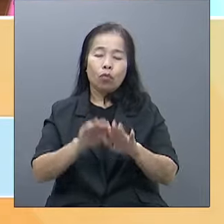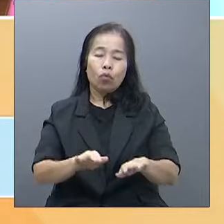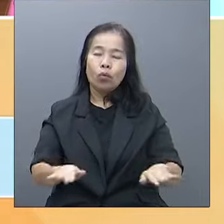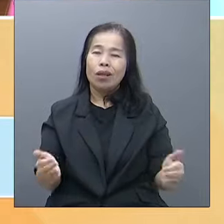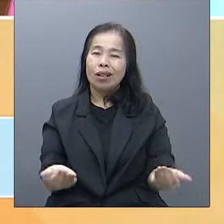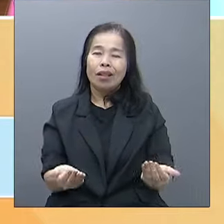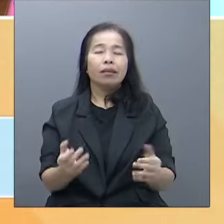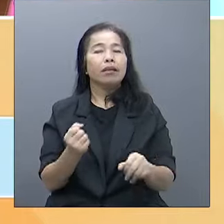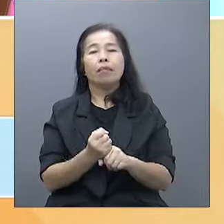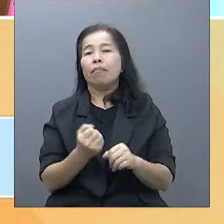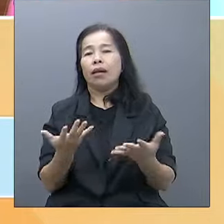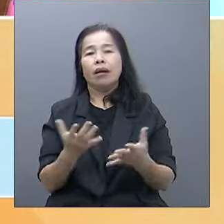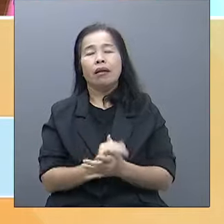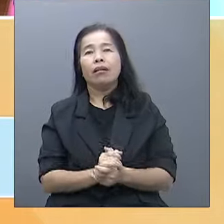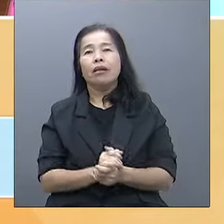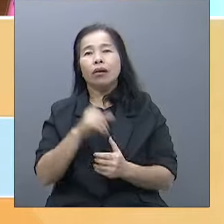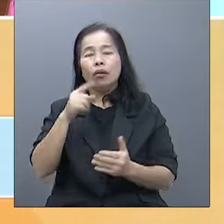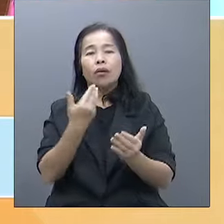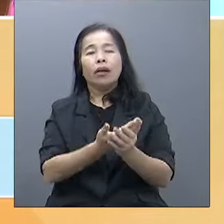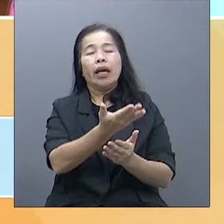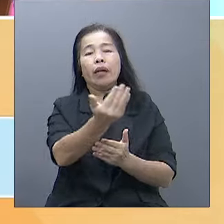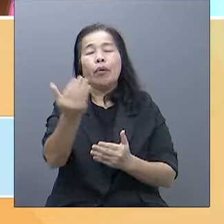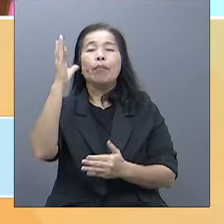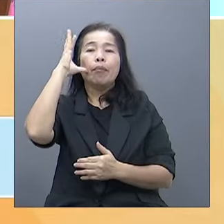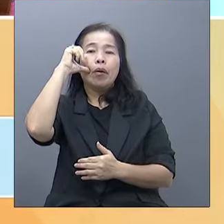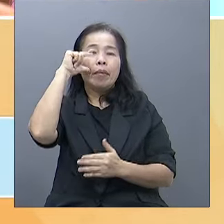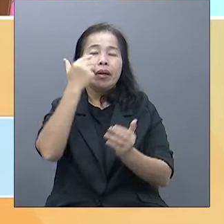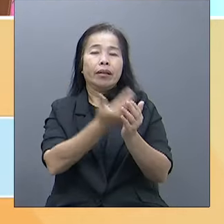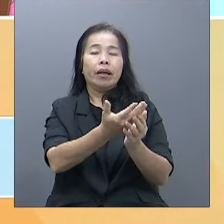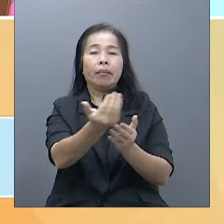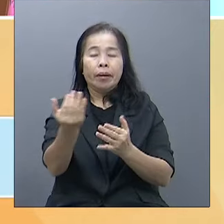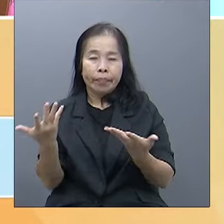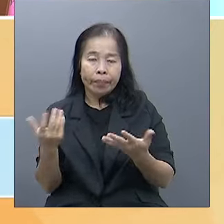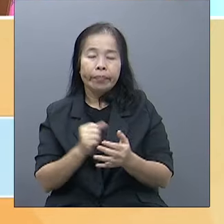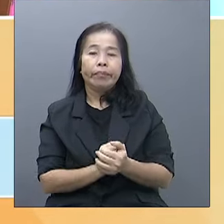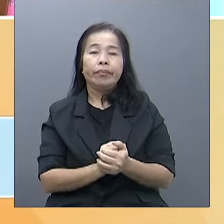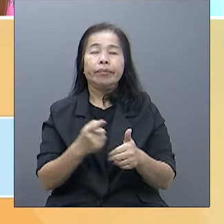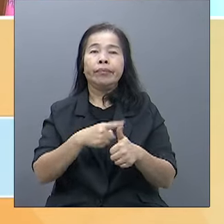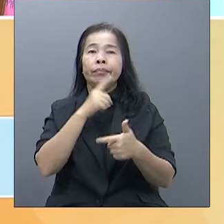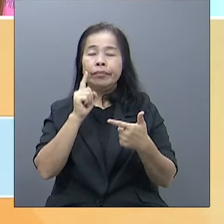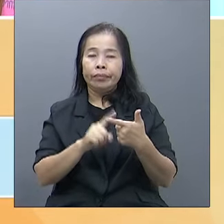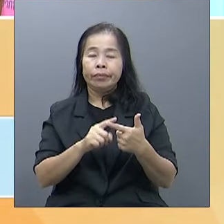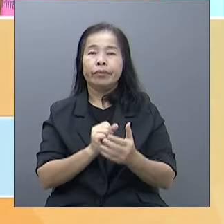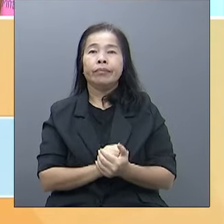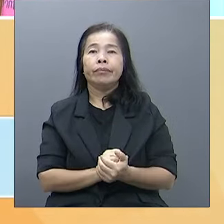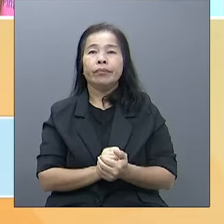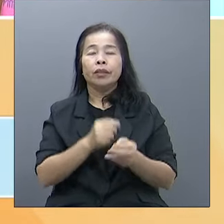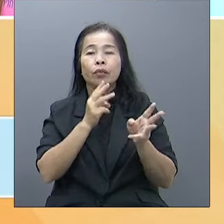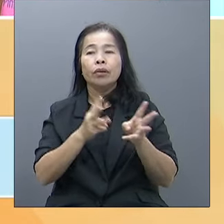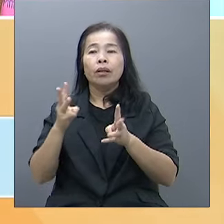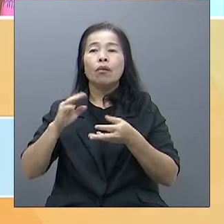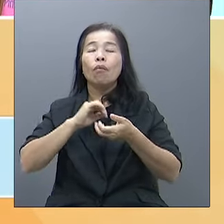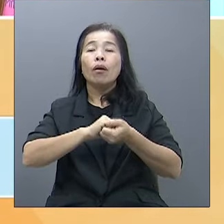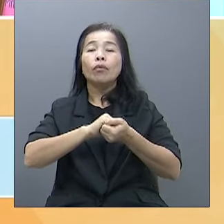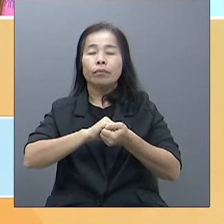ไม่ได ้ ก็ต้องไปเก็บเงินจากผู้ปกครองอยู่ดีสมมตินะคะอันที่สองก็คือว่ากระบวนการที่จะต้องร่วมมือกันเนี่ย